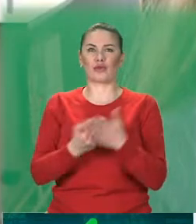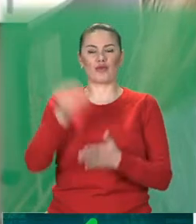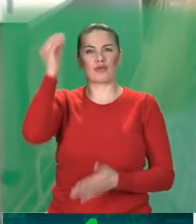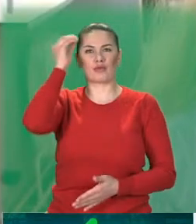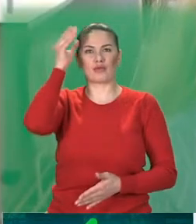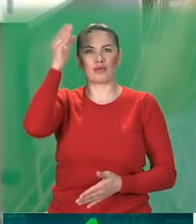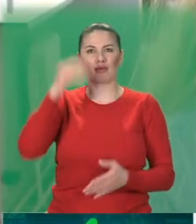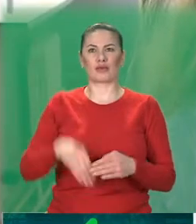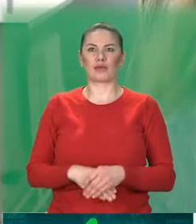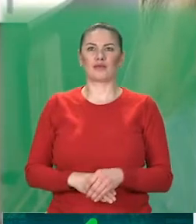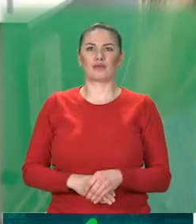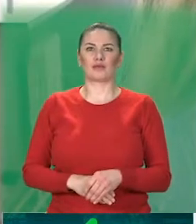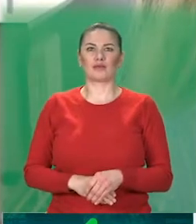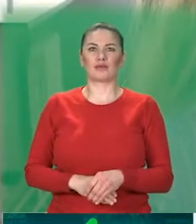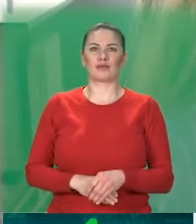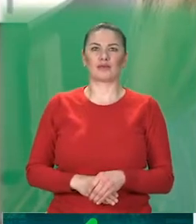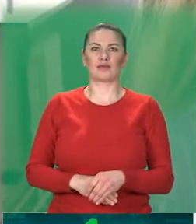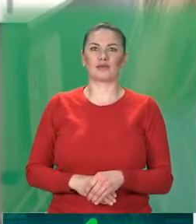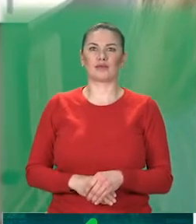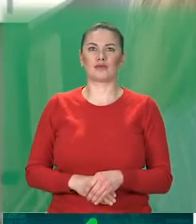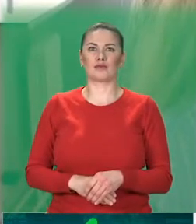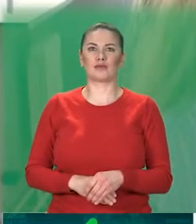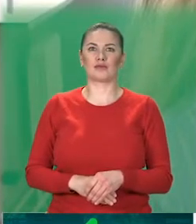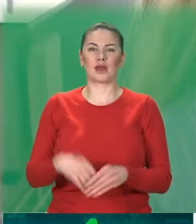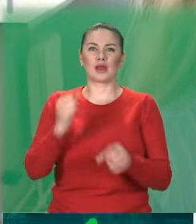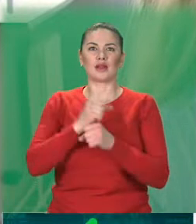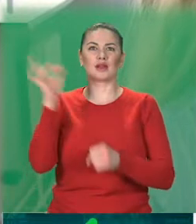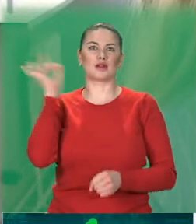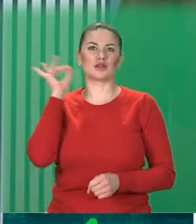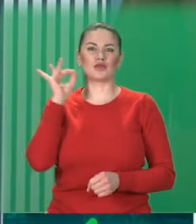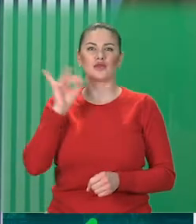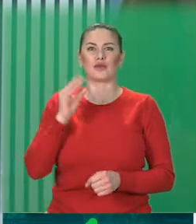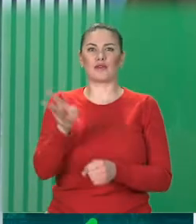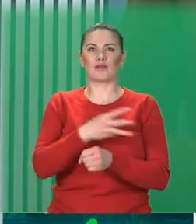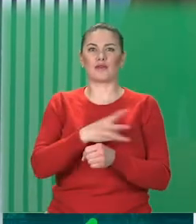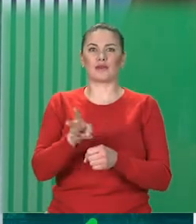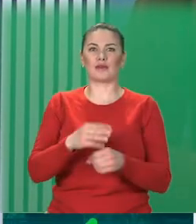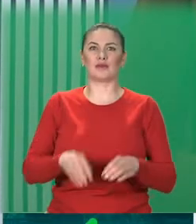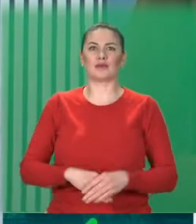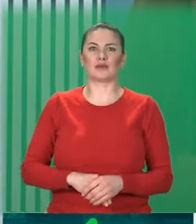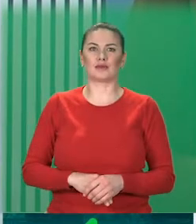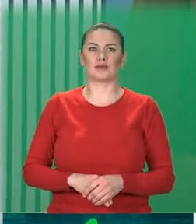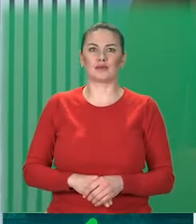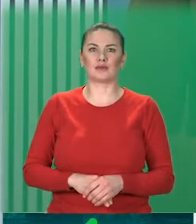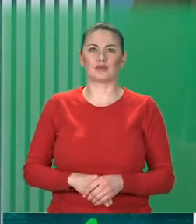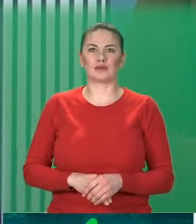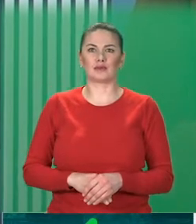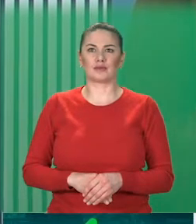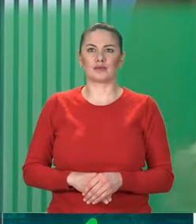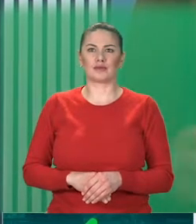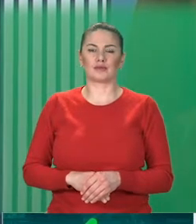собственно, работать в разных программах, программировать звуки, видео. Например, если ускоряться, если я к нему провожу, то